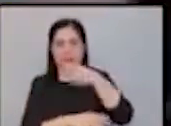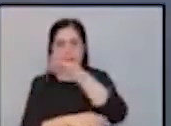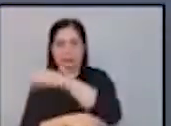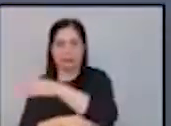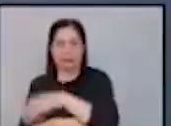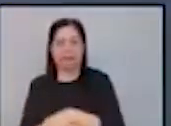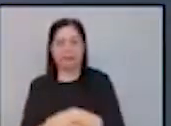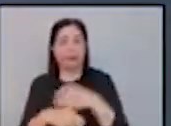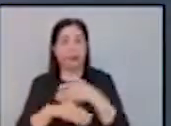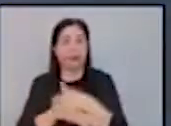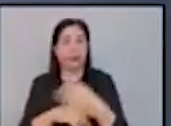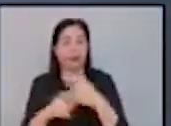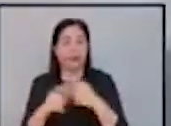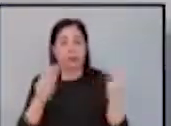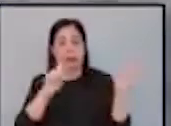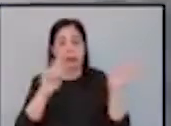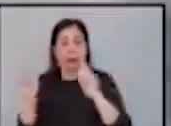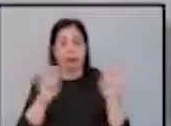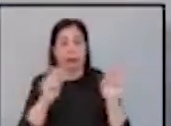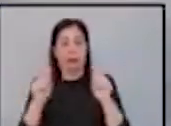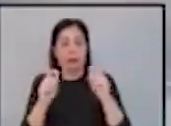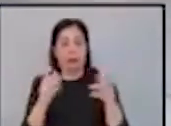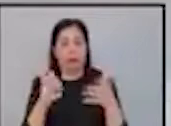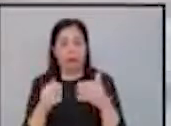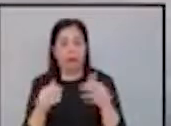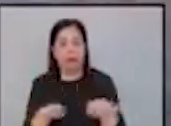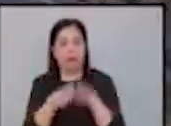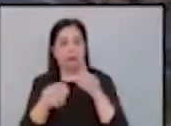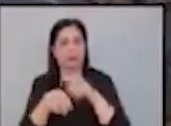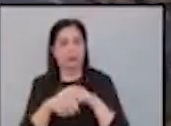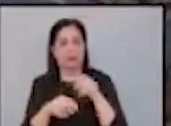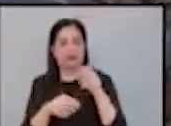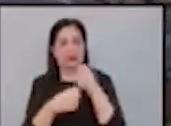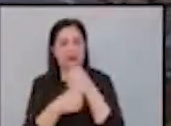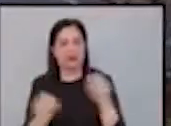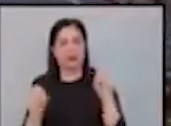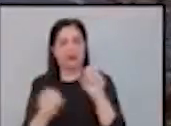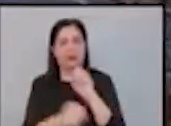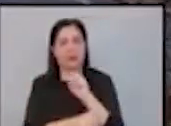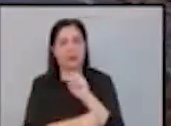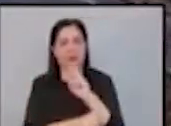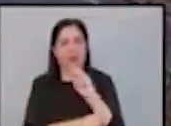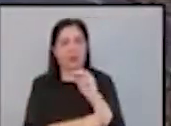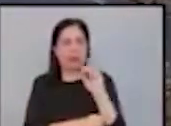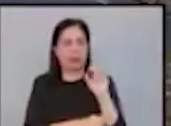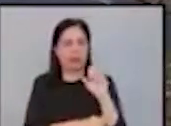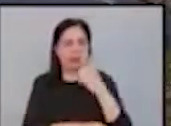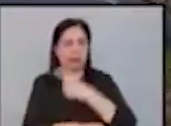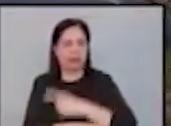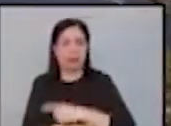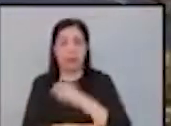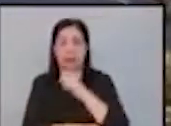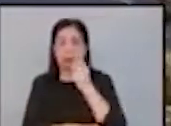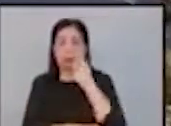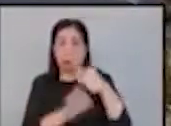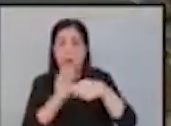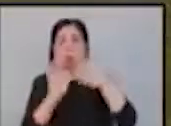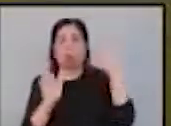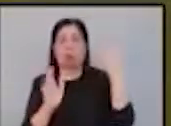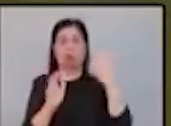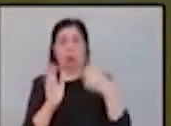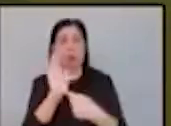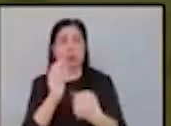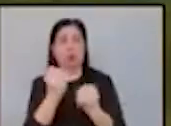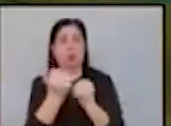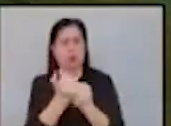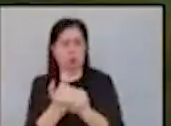ang nagdaang bagyo na tumaon sa Save Sierra Madre Day, giit ng grupo, hindi lamang dapat isang beses ipakita ang suporta ng